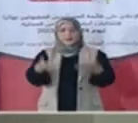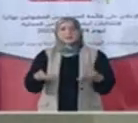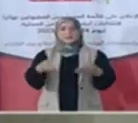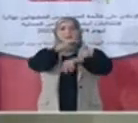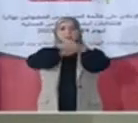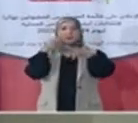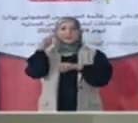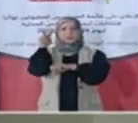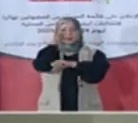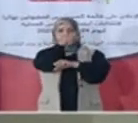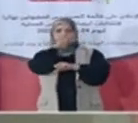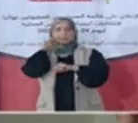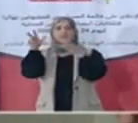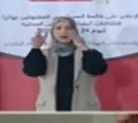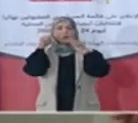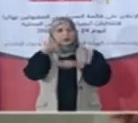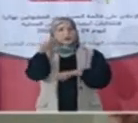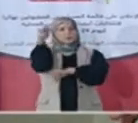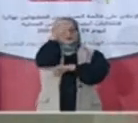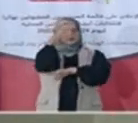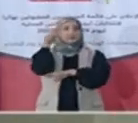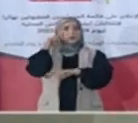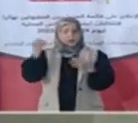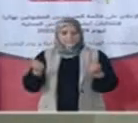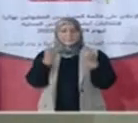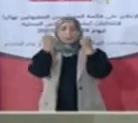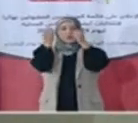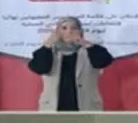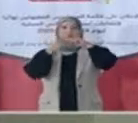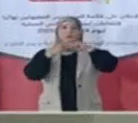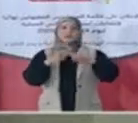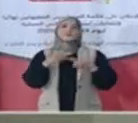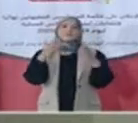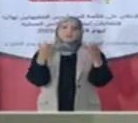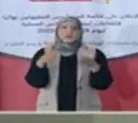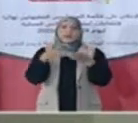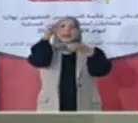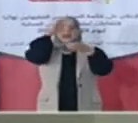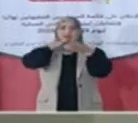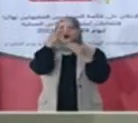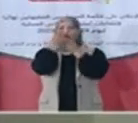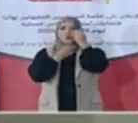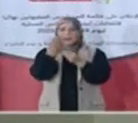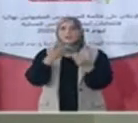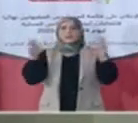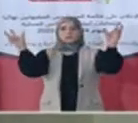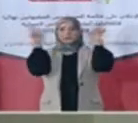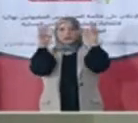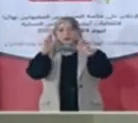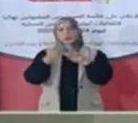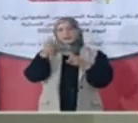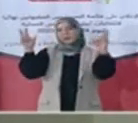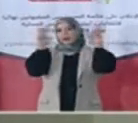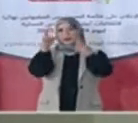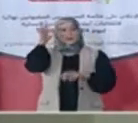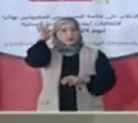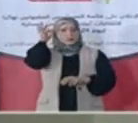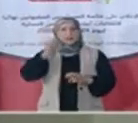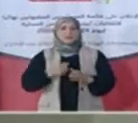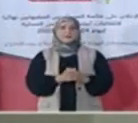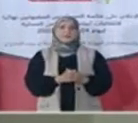المعتمديات، وهذا مجهود كبير يتطلب الأمانة من الهيئة أو من مؤسسات الإعلام وخاصة من التلفزة الوطنية.